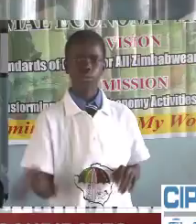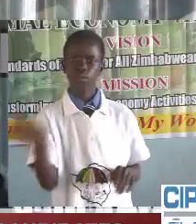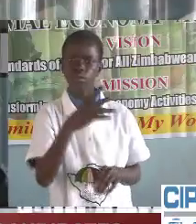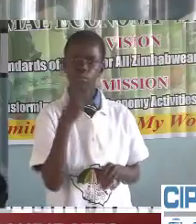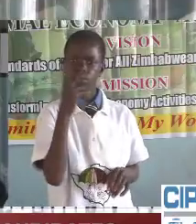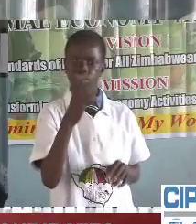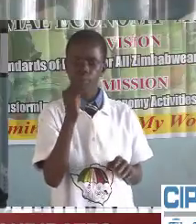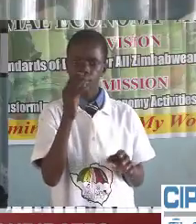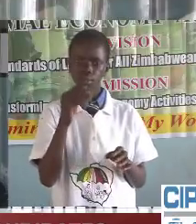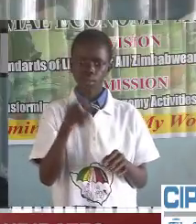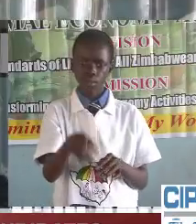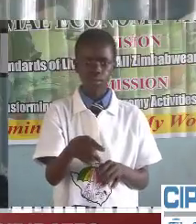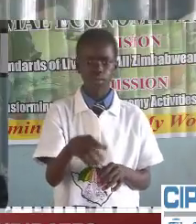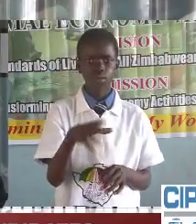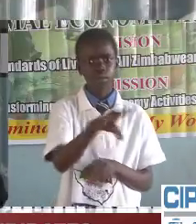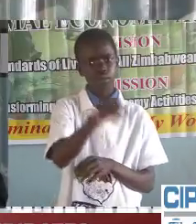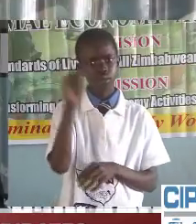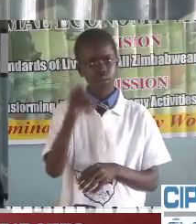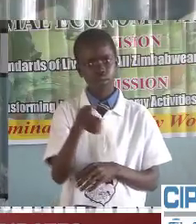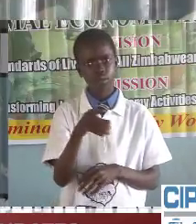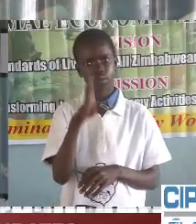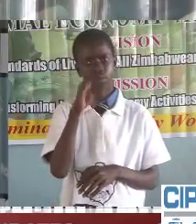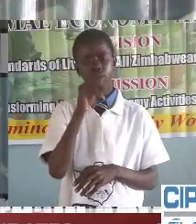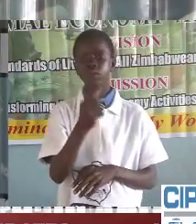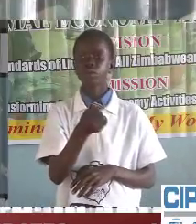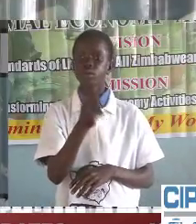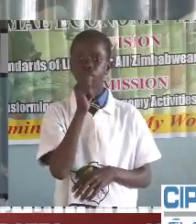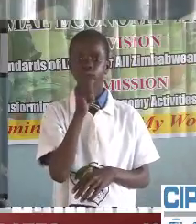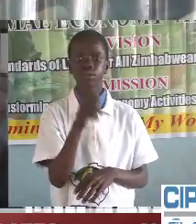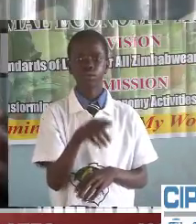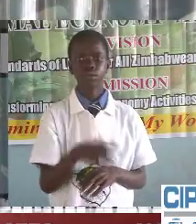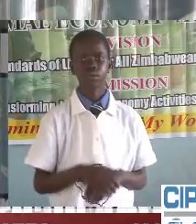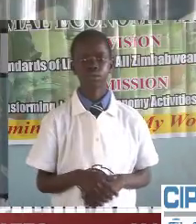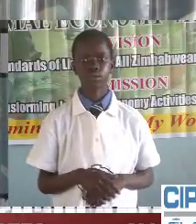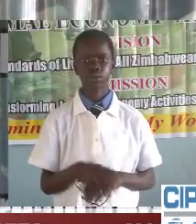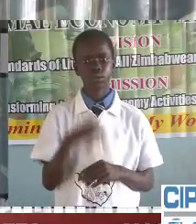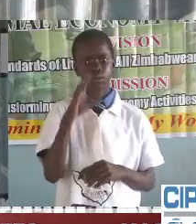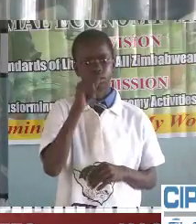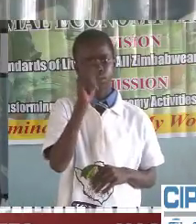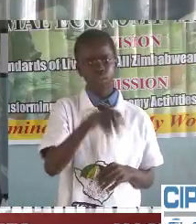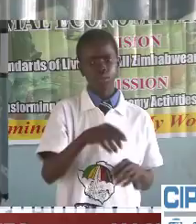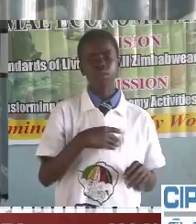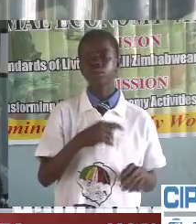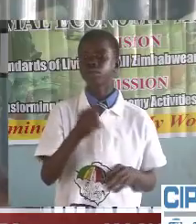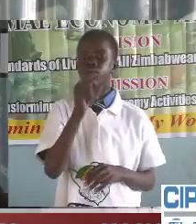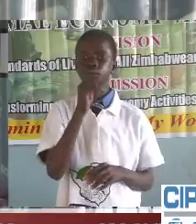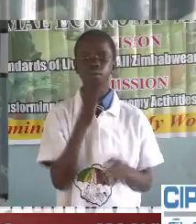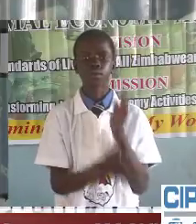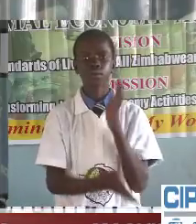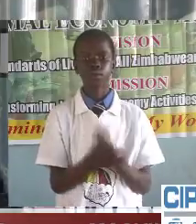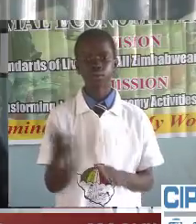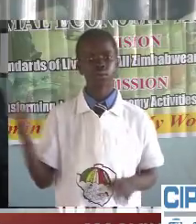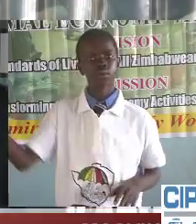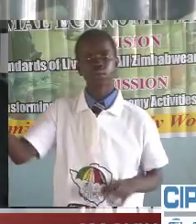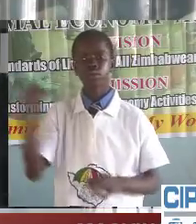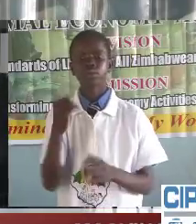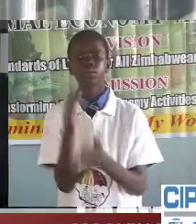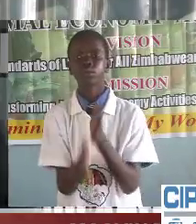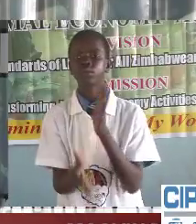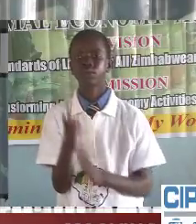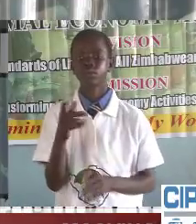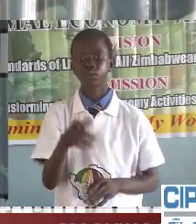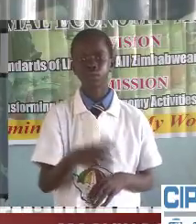malicense avanotorawa anovadhurira, nokuti mitero inenge iripo havagoni kundotora vendors